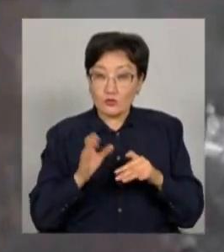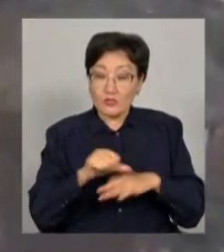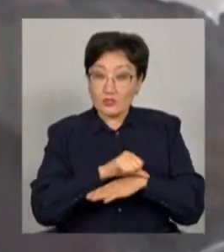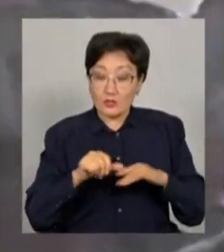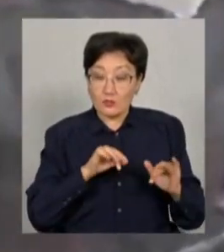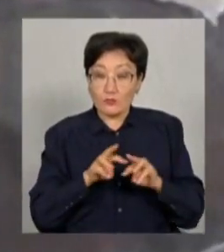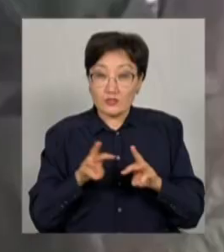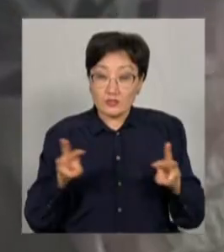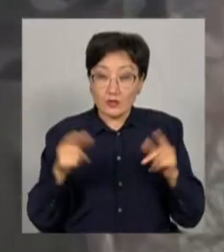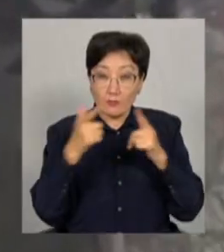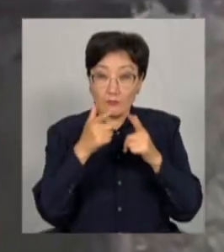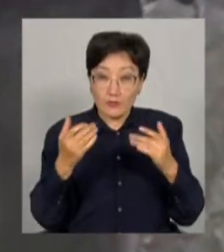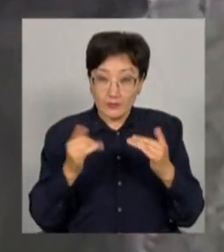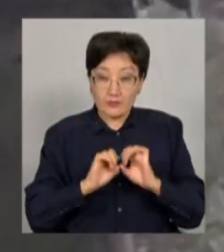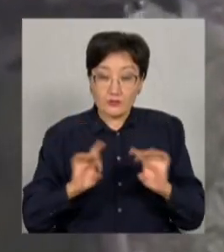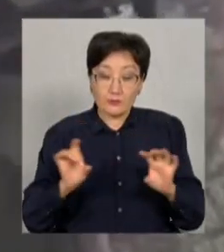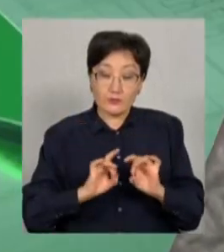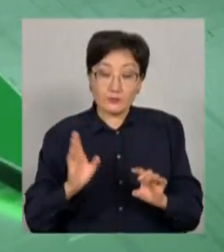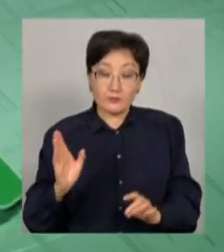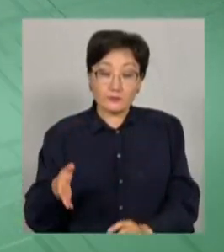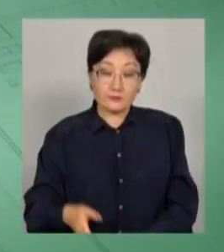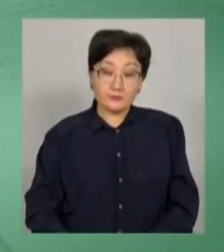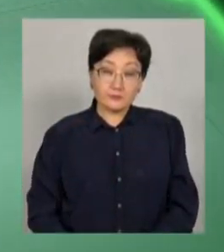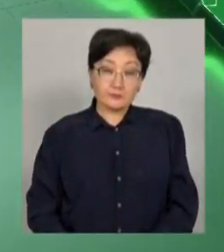істер министрлігінің мәлімдемесі сәлден соң.